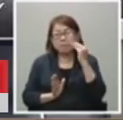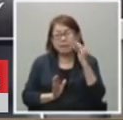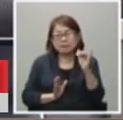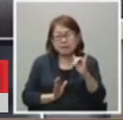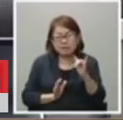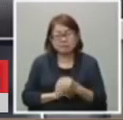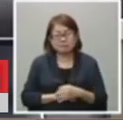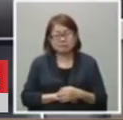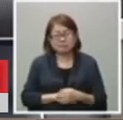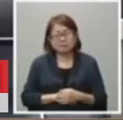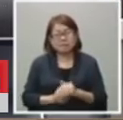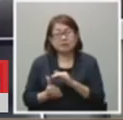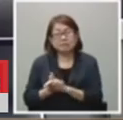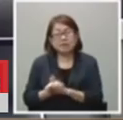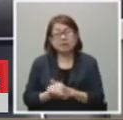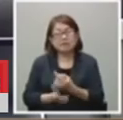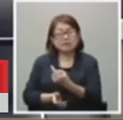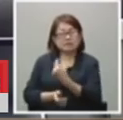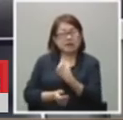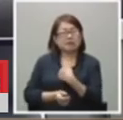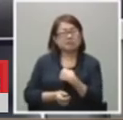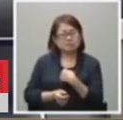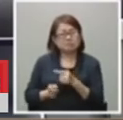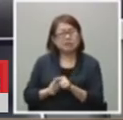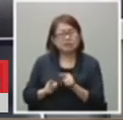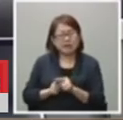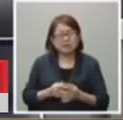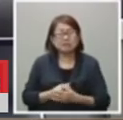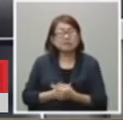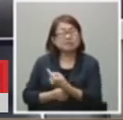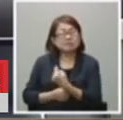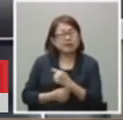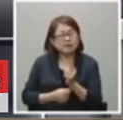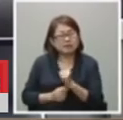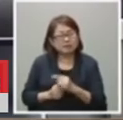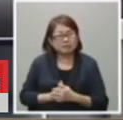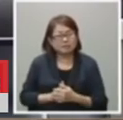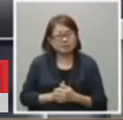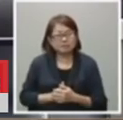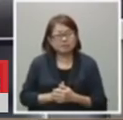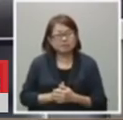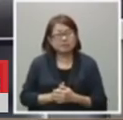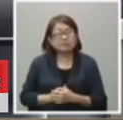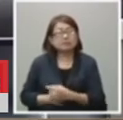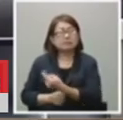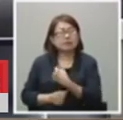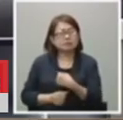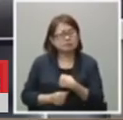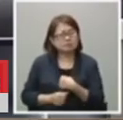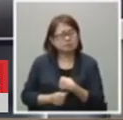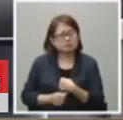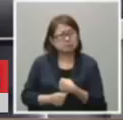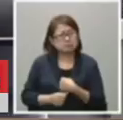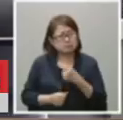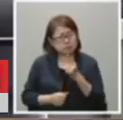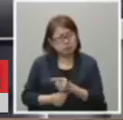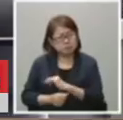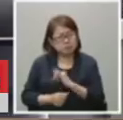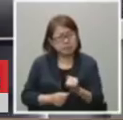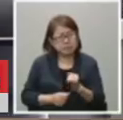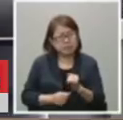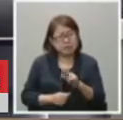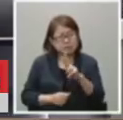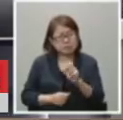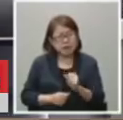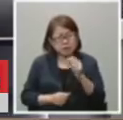ารพครับภรรยาก็สั่งผมมาเหมือนกันนะฮะสั่งมาบอกว่าจิรายุมาสภาแล้วเนี่ยต้องท